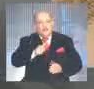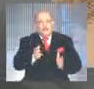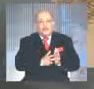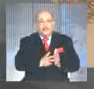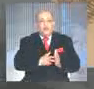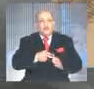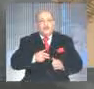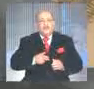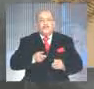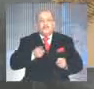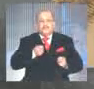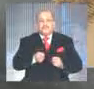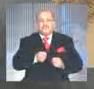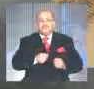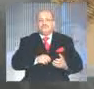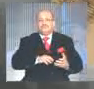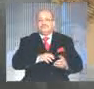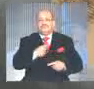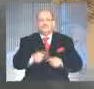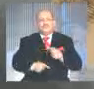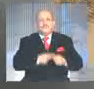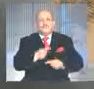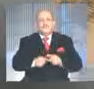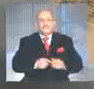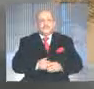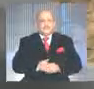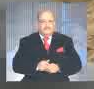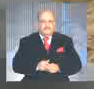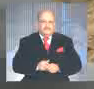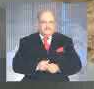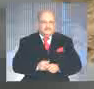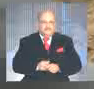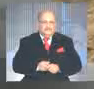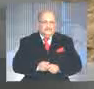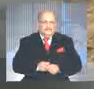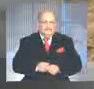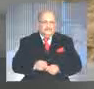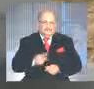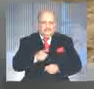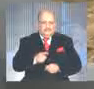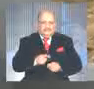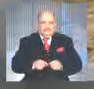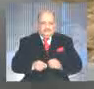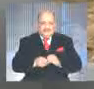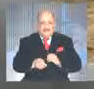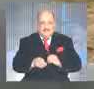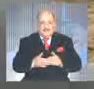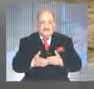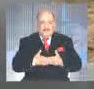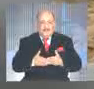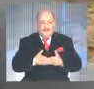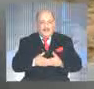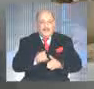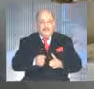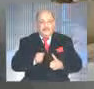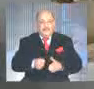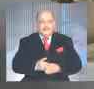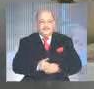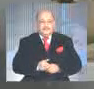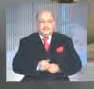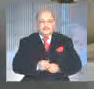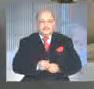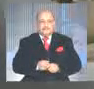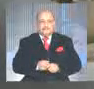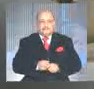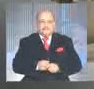تعاني معتمدية الشراردة عديد المشاكل التنموية التي أثرت بشكل واضح على الحياة العامة لمجمل المواطنين. الجانب